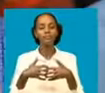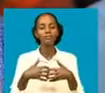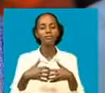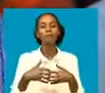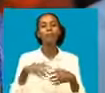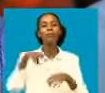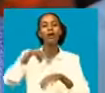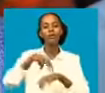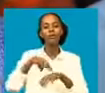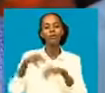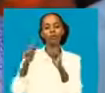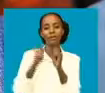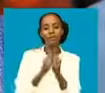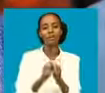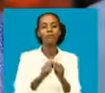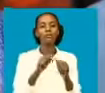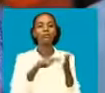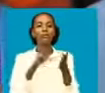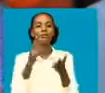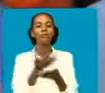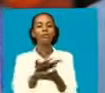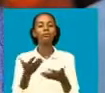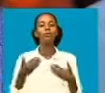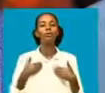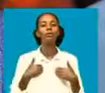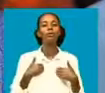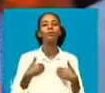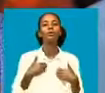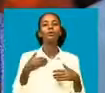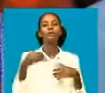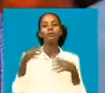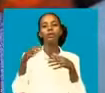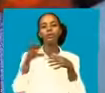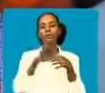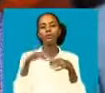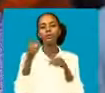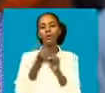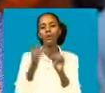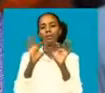ፋብሪካ ማቋቋም ጋር ተያይዞ የተነሱ ነገሮች አሉ። አሁን የህብረት ስራ ማህበራት